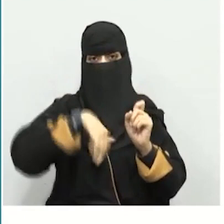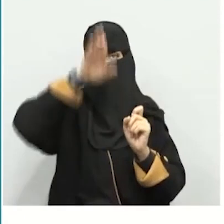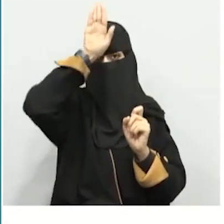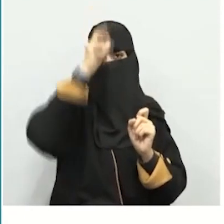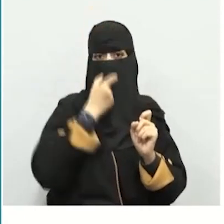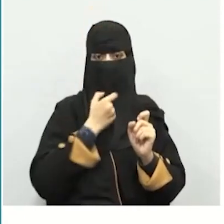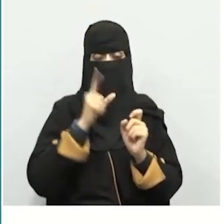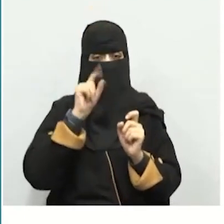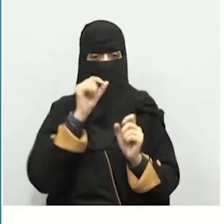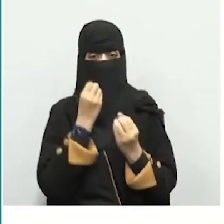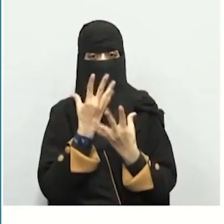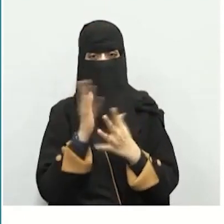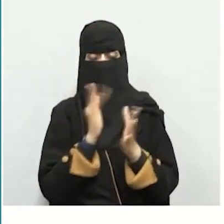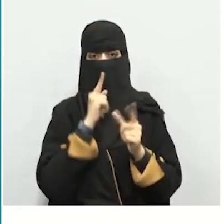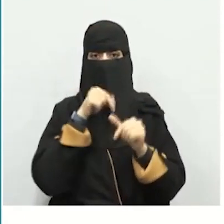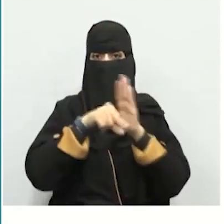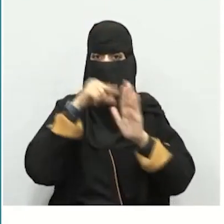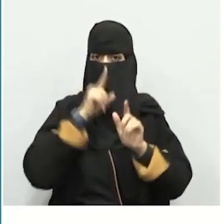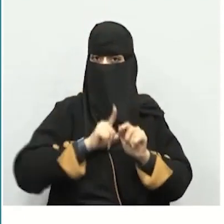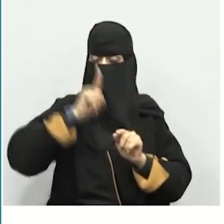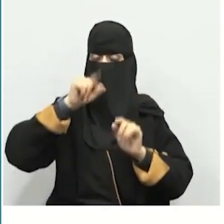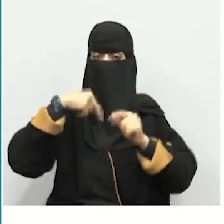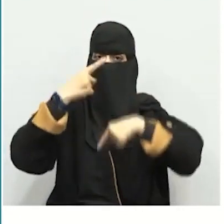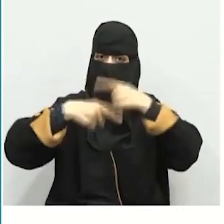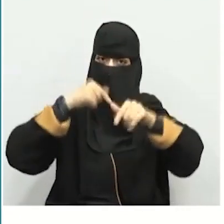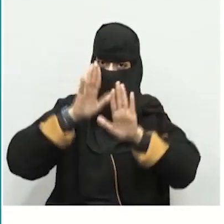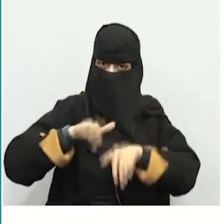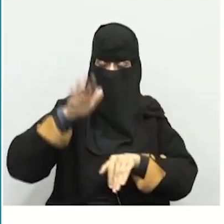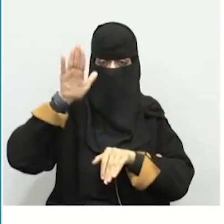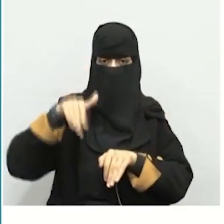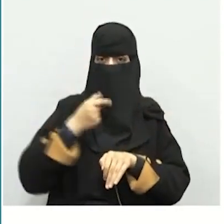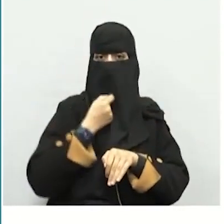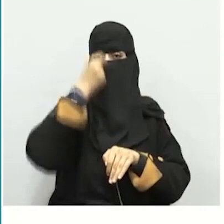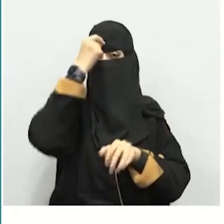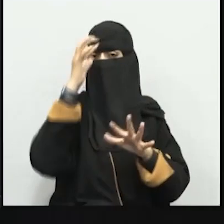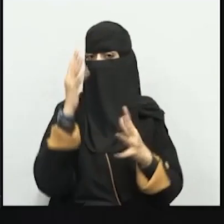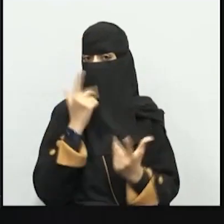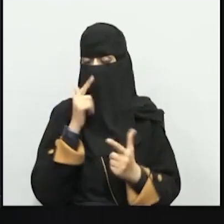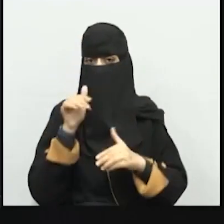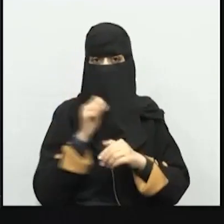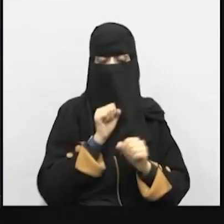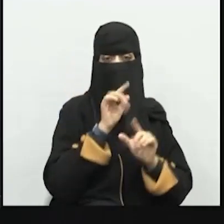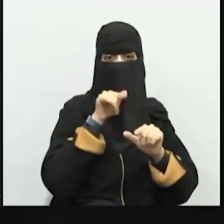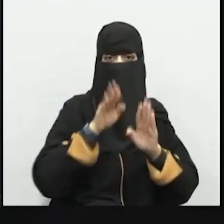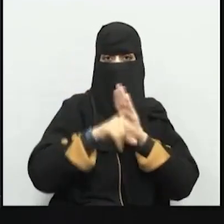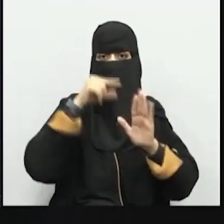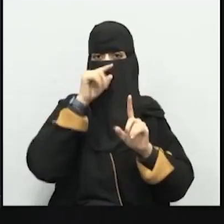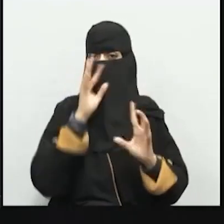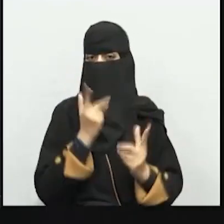شخصيته، ودرسنا اليوم بإذن الله نكمل بقية هذه الصفات. إذا درسنا لهذا اليوم